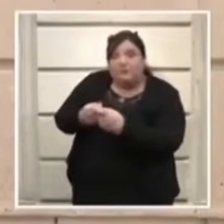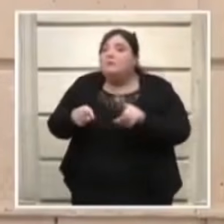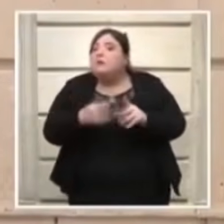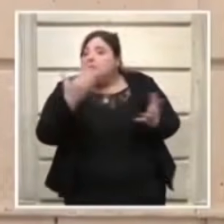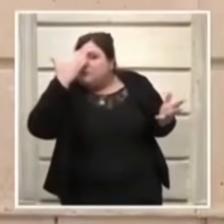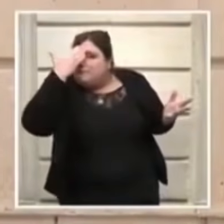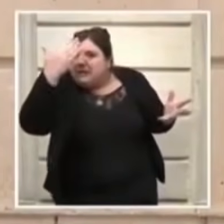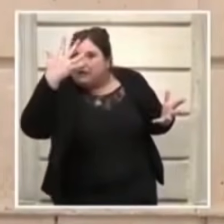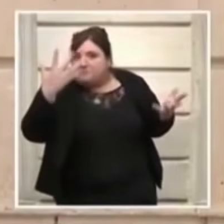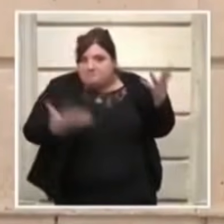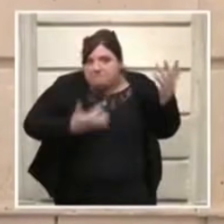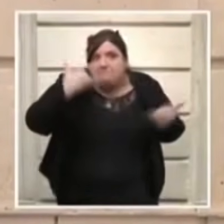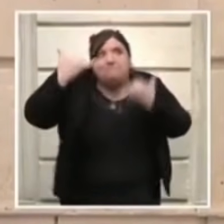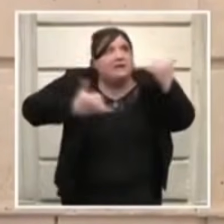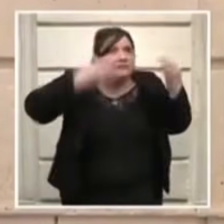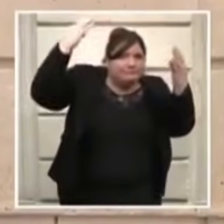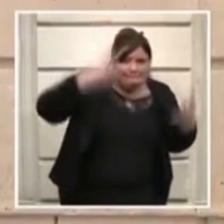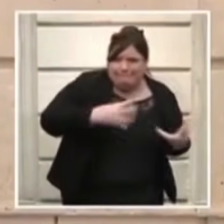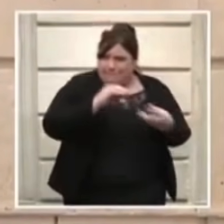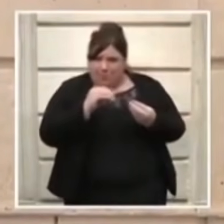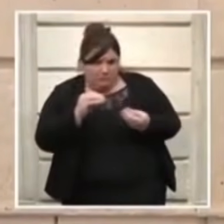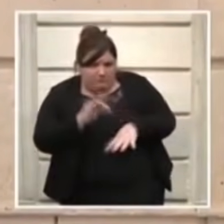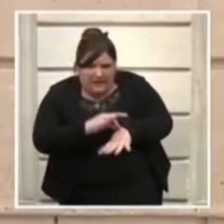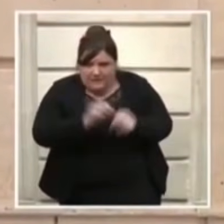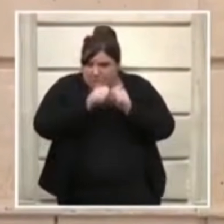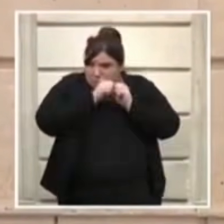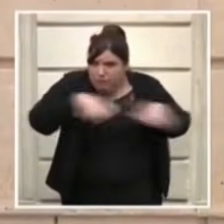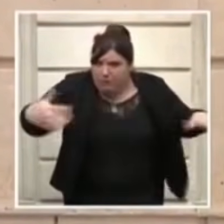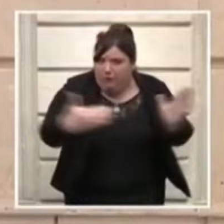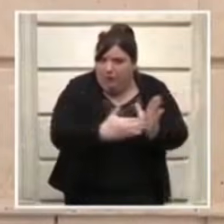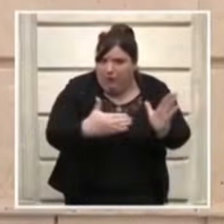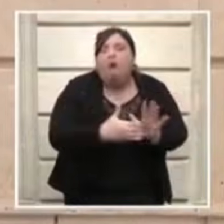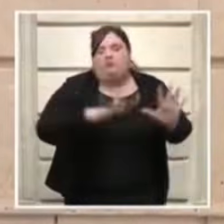outils nécessaires dans l'hypothèse où l'épidémie connaîtrait des situations de rebond.